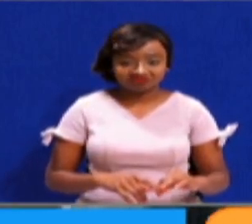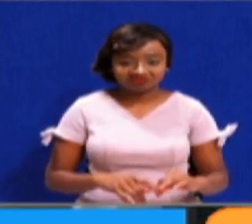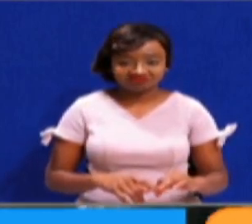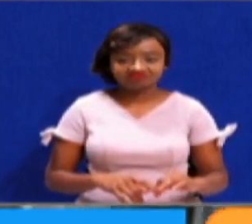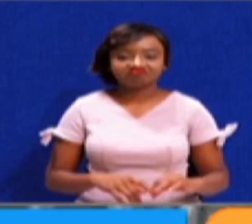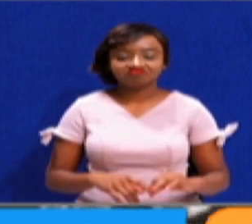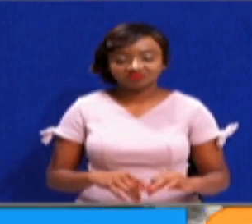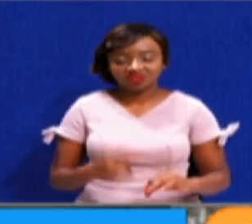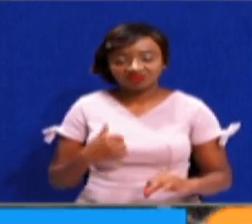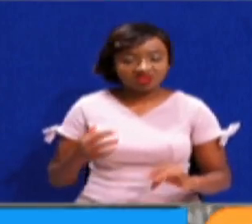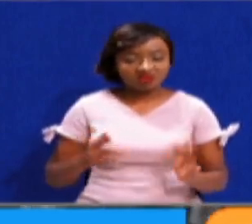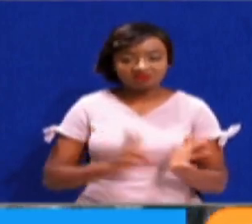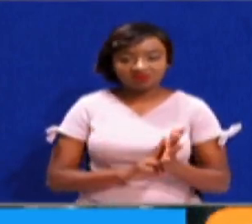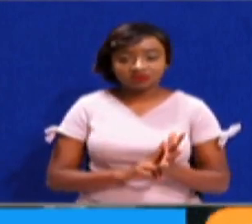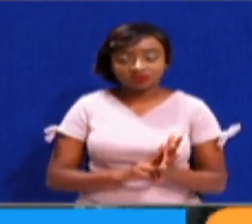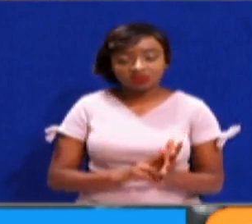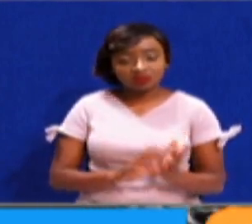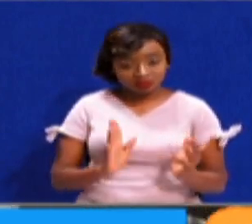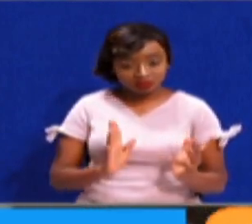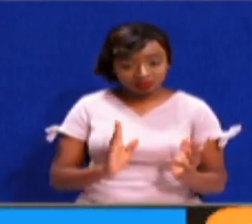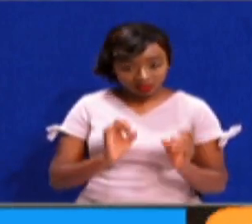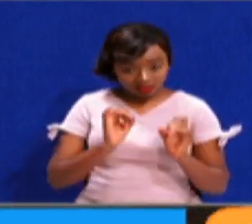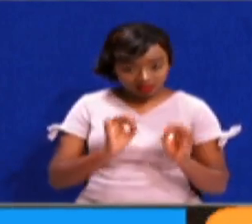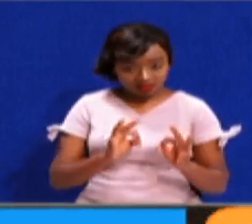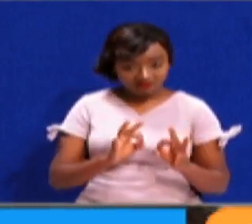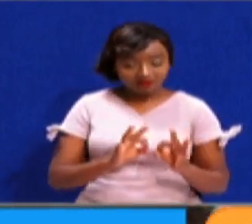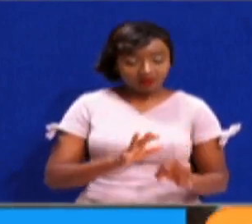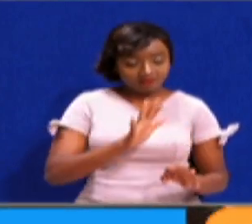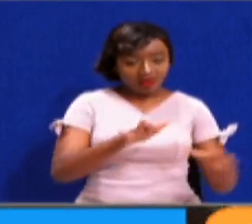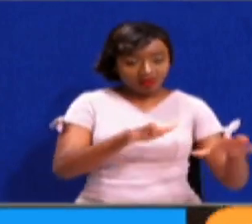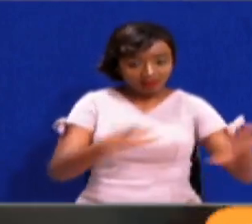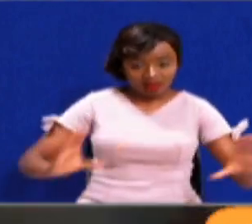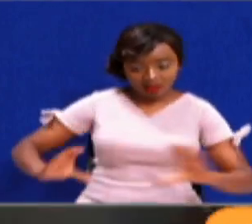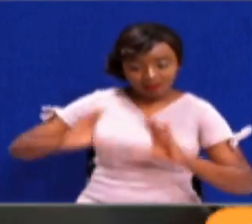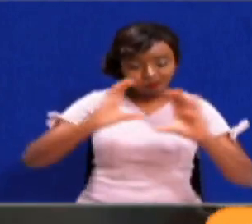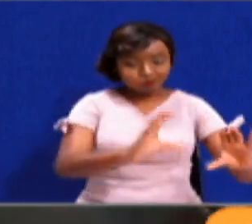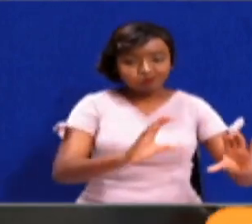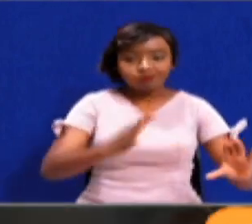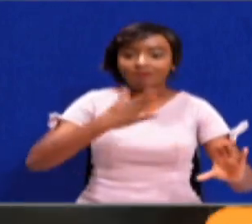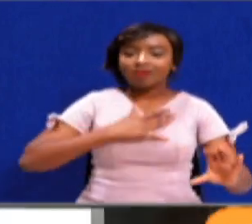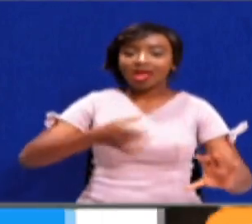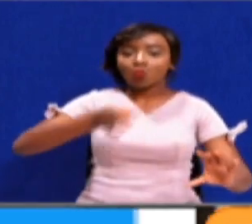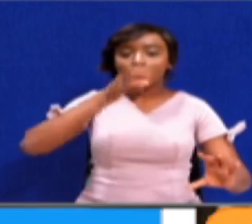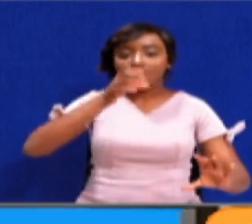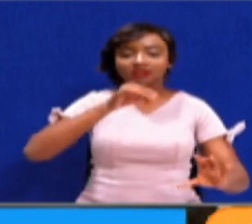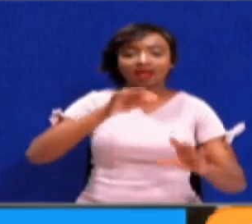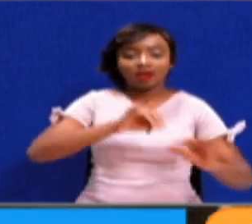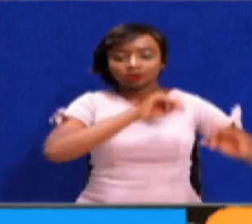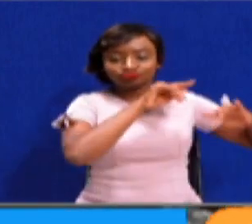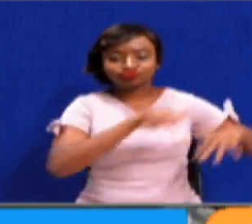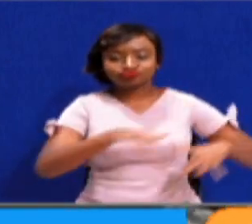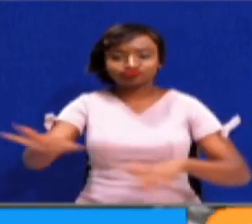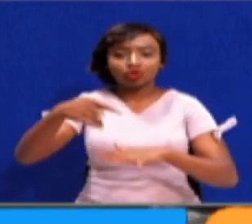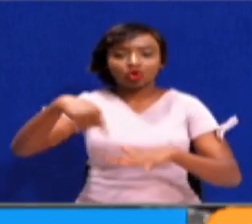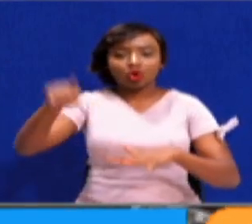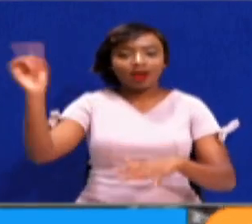Na hiyo nataka kurudia. Kama ardhi inapewa pesa, maji ipewe pesa. Mimi maji yangu yote inachukuliwa, inapelekwa